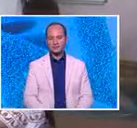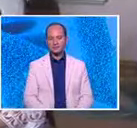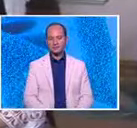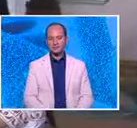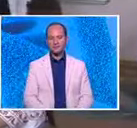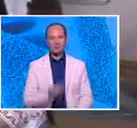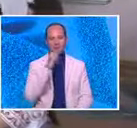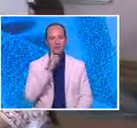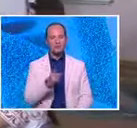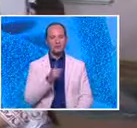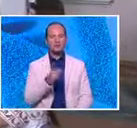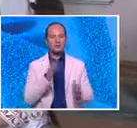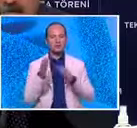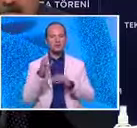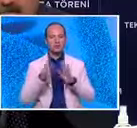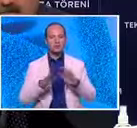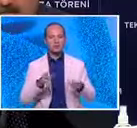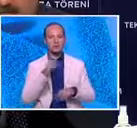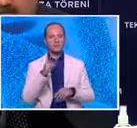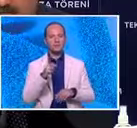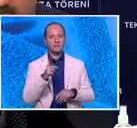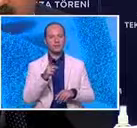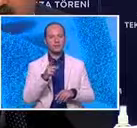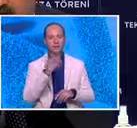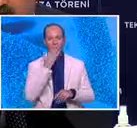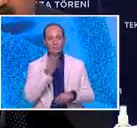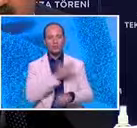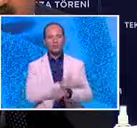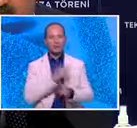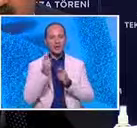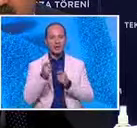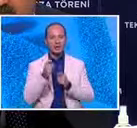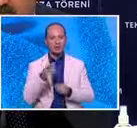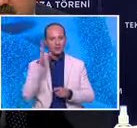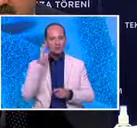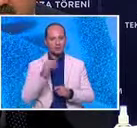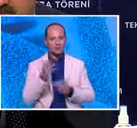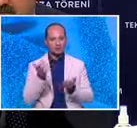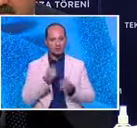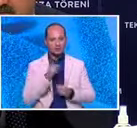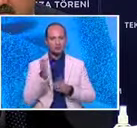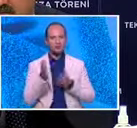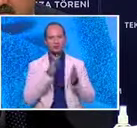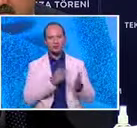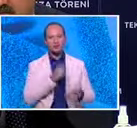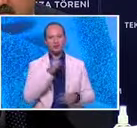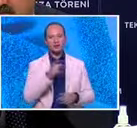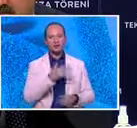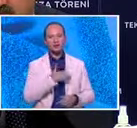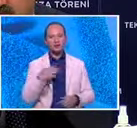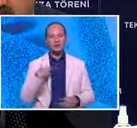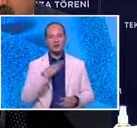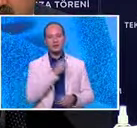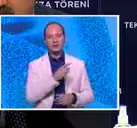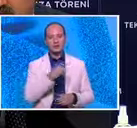gönderebilecekler. Böylece bir yandan çocuklar nitelikli okul öncesi eğitime erişecek, diğer yandan da